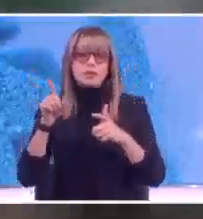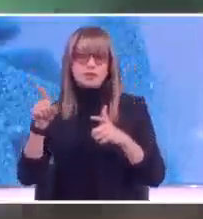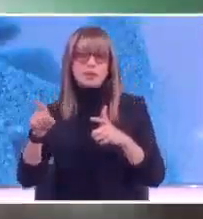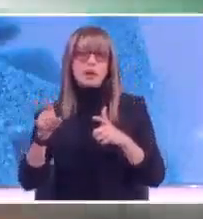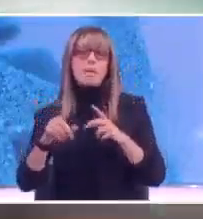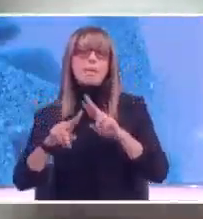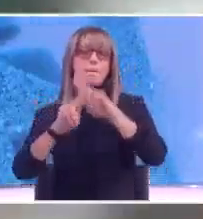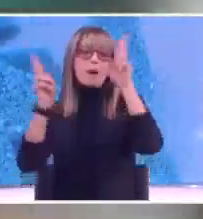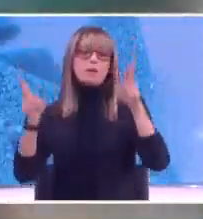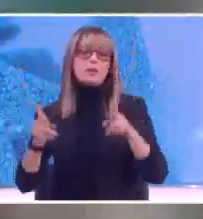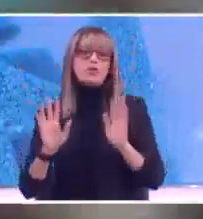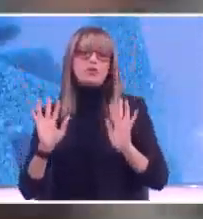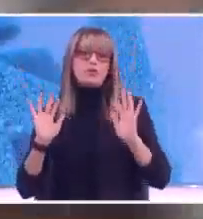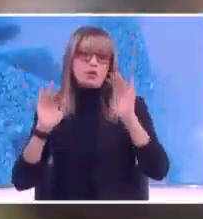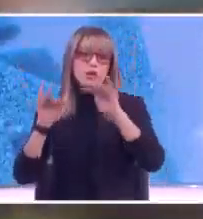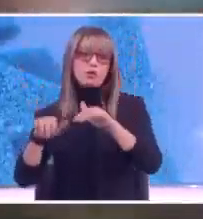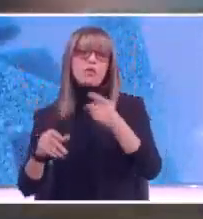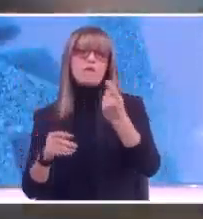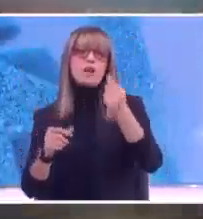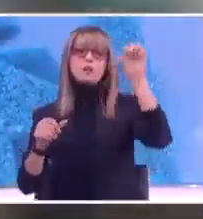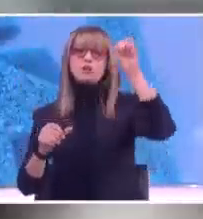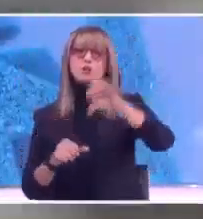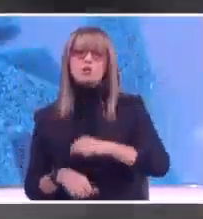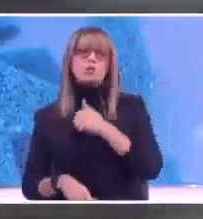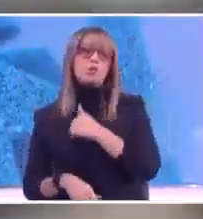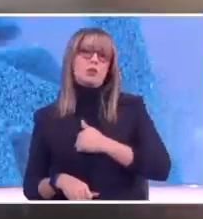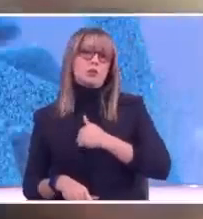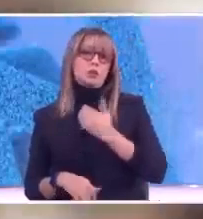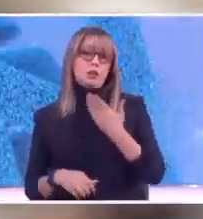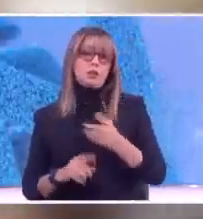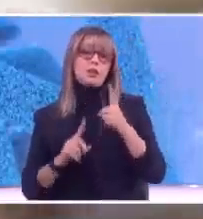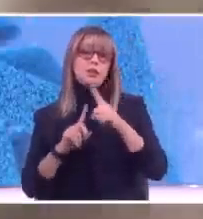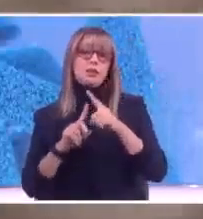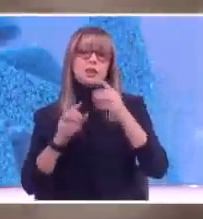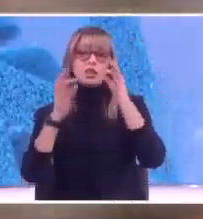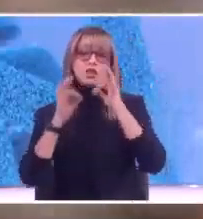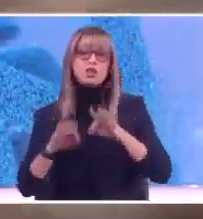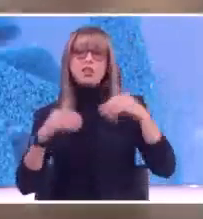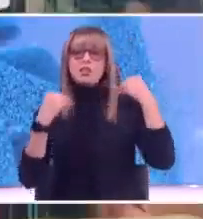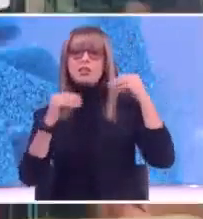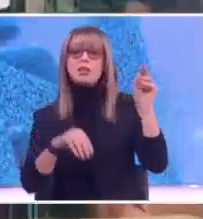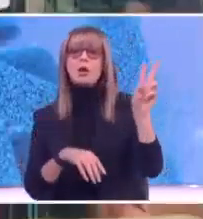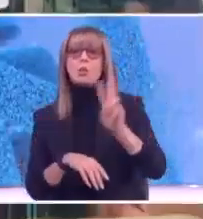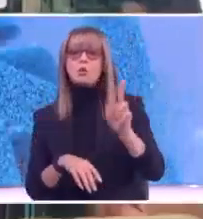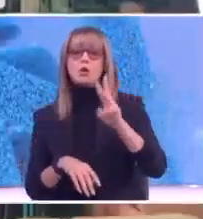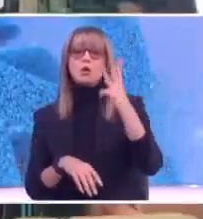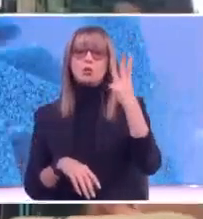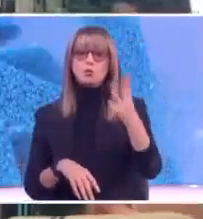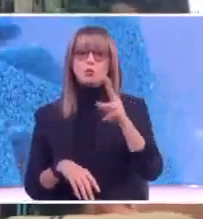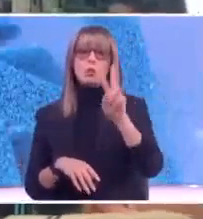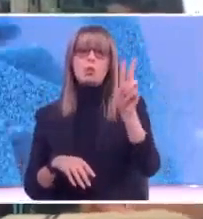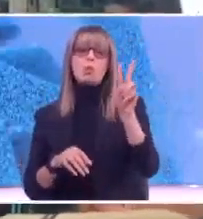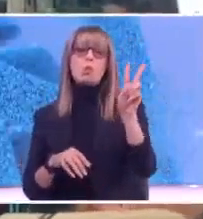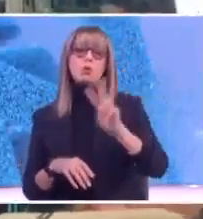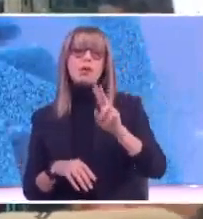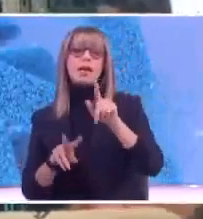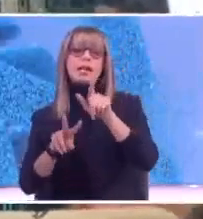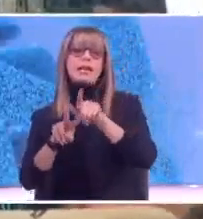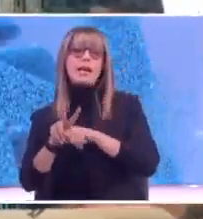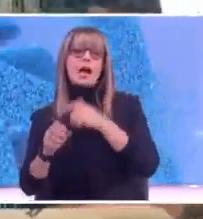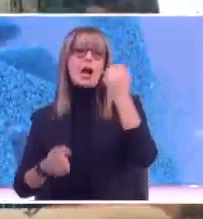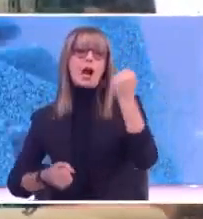mağazasında toplanarak fiyatlardaki düşüşe tepki gösterdi. Tesla, Çin'de sattığı Model 3 ve Model Y